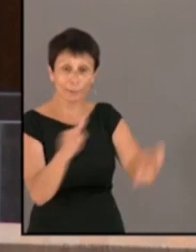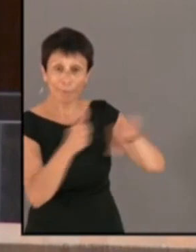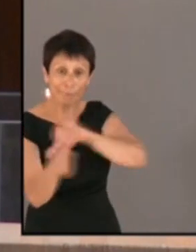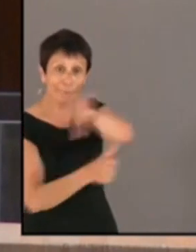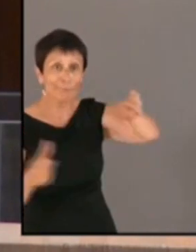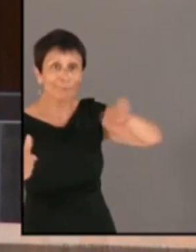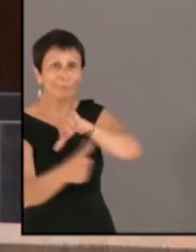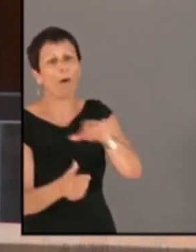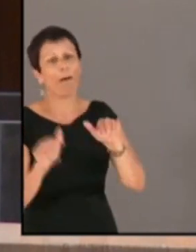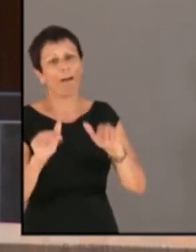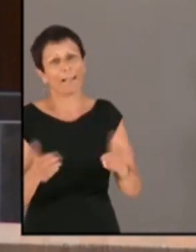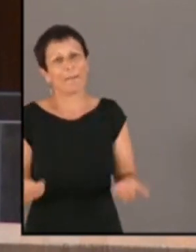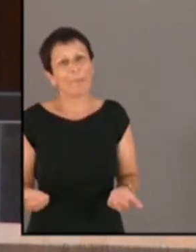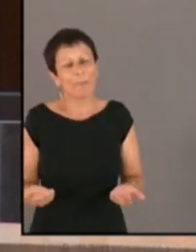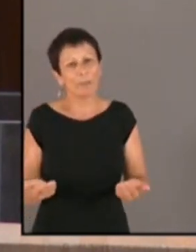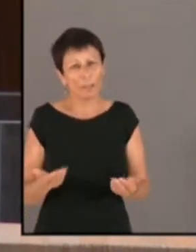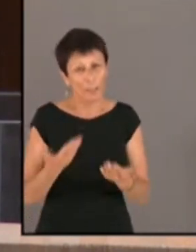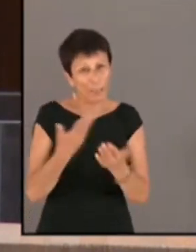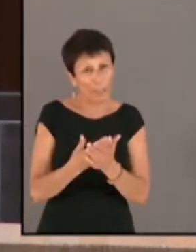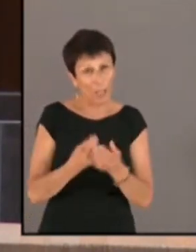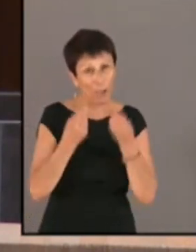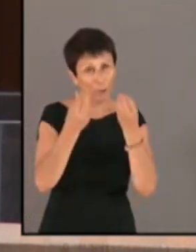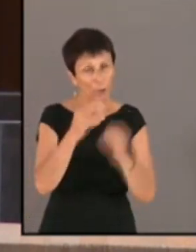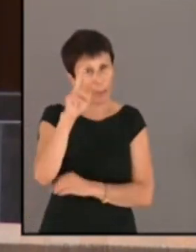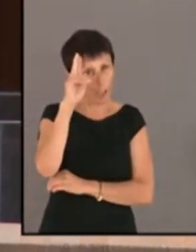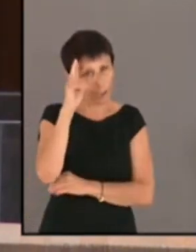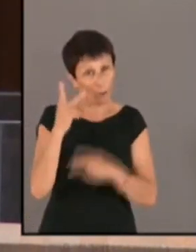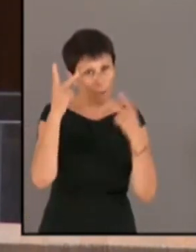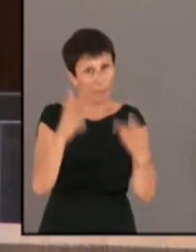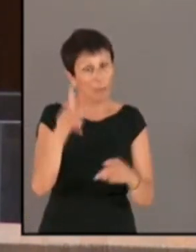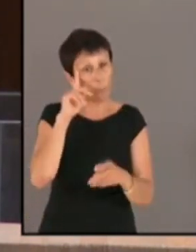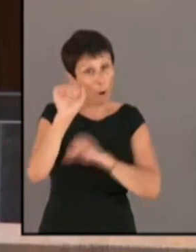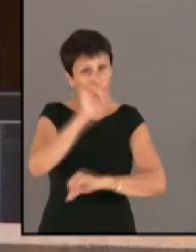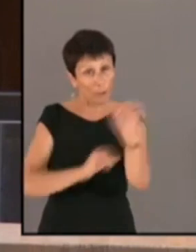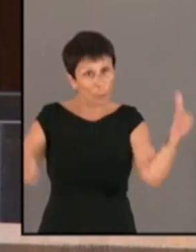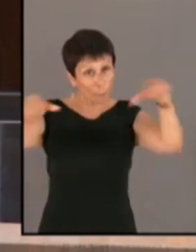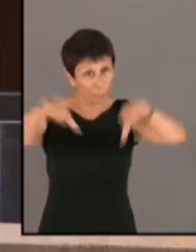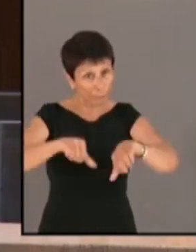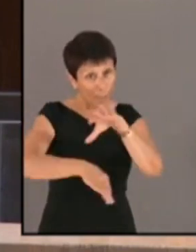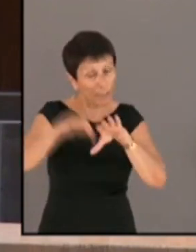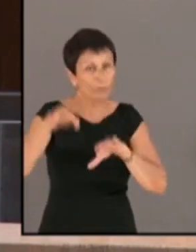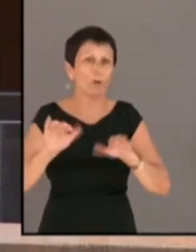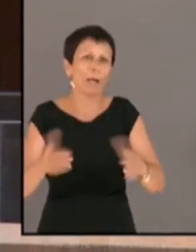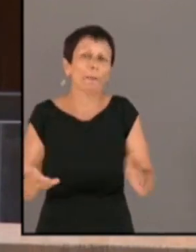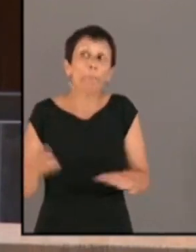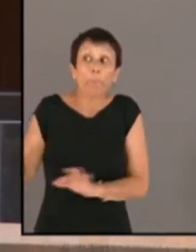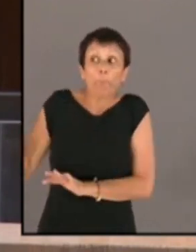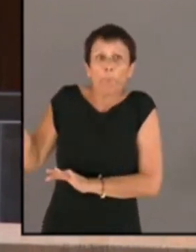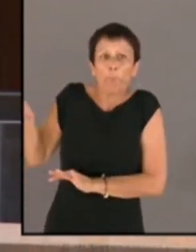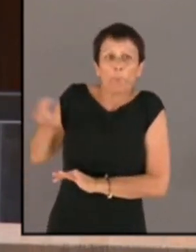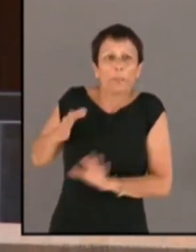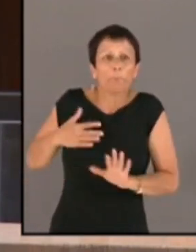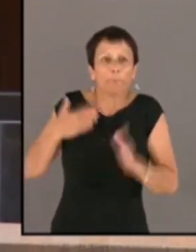ceci n'explique pas un tel fiasco. On m'a rapporté, alors, vous savez que moi je me méfie quand même de la